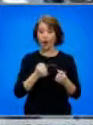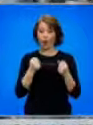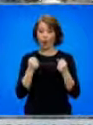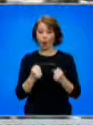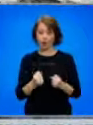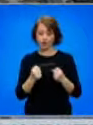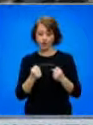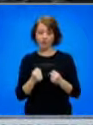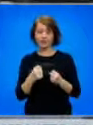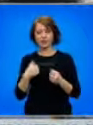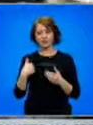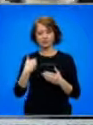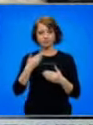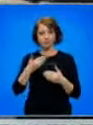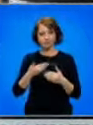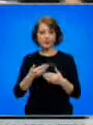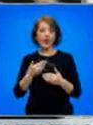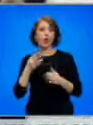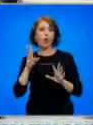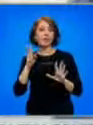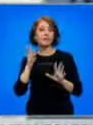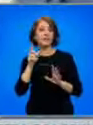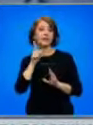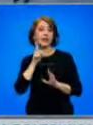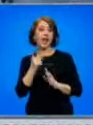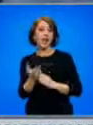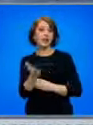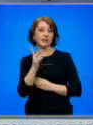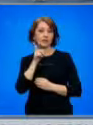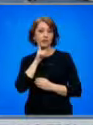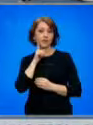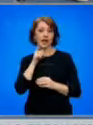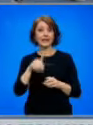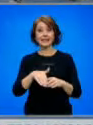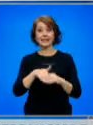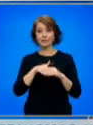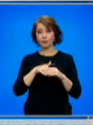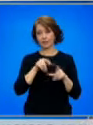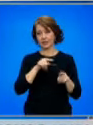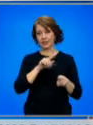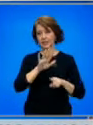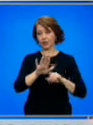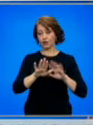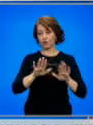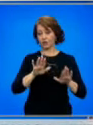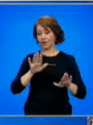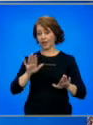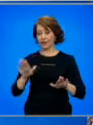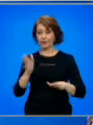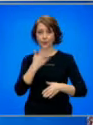около 70 000 души да се запознаят наживо с експонатите на изложението. Така се